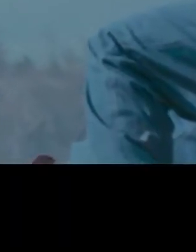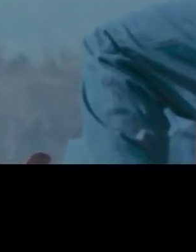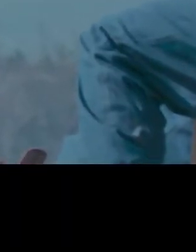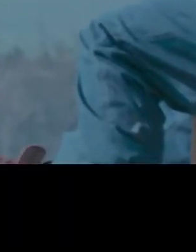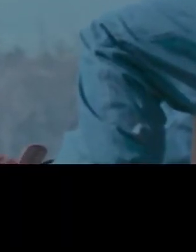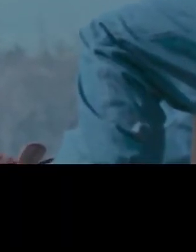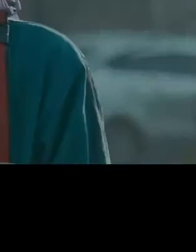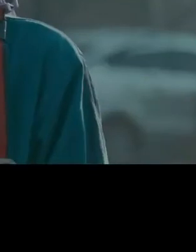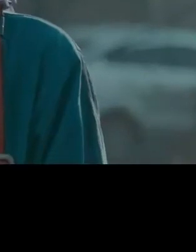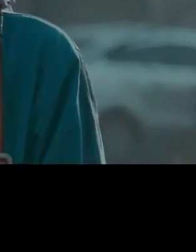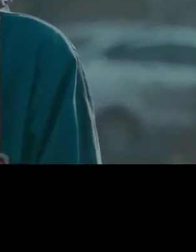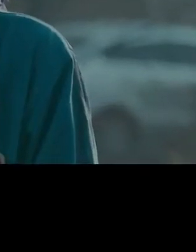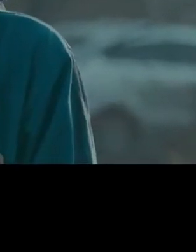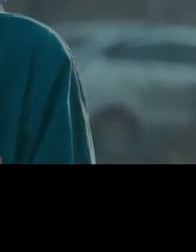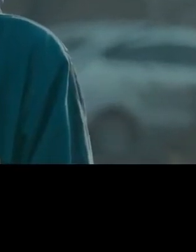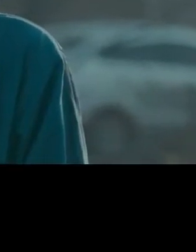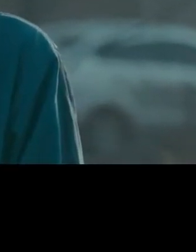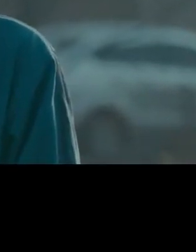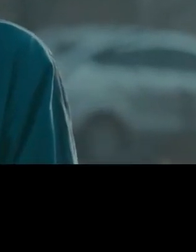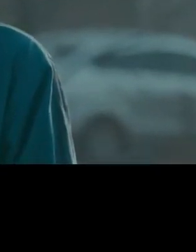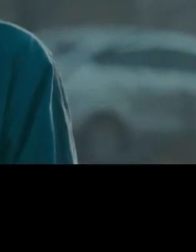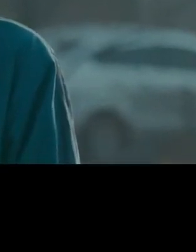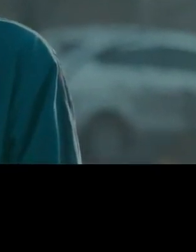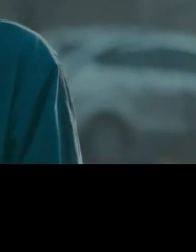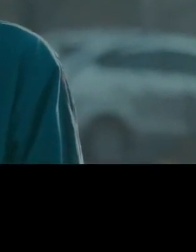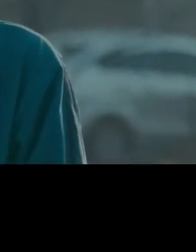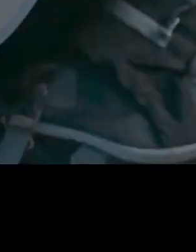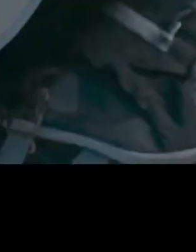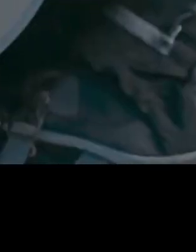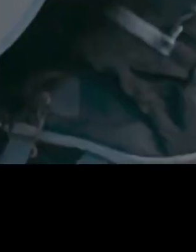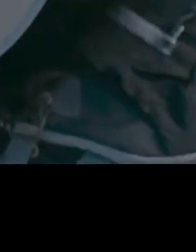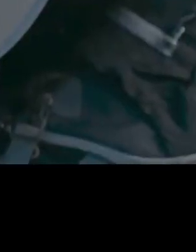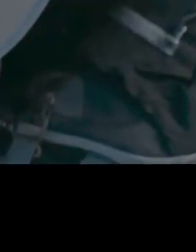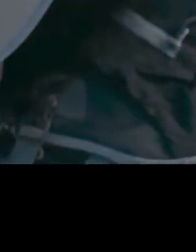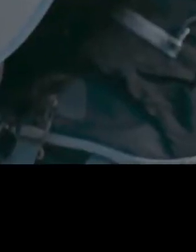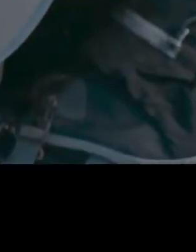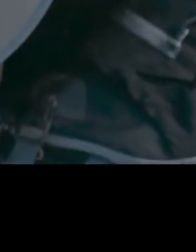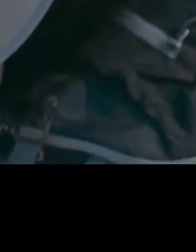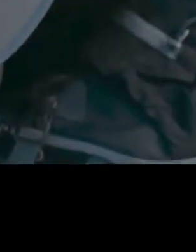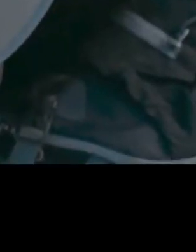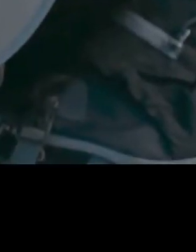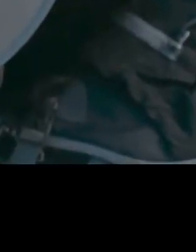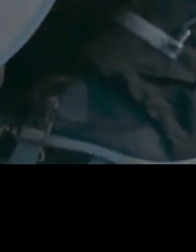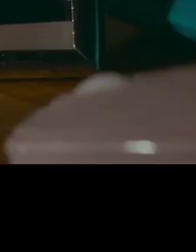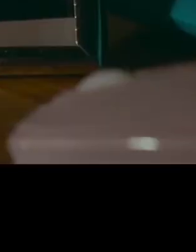위해 치열하게 도약하다. 저는 영화 나는 나를 해고하지 않는다 입니다.